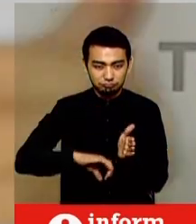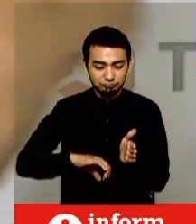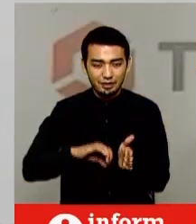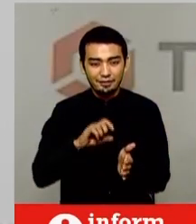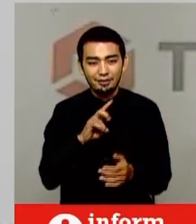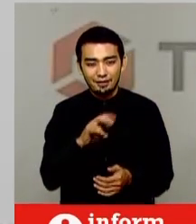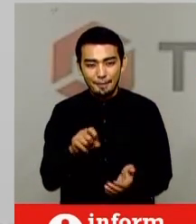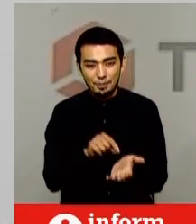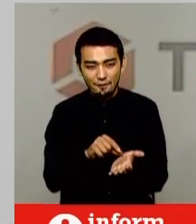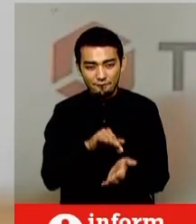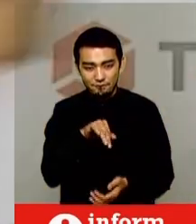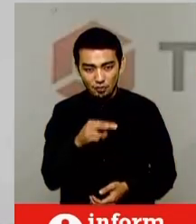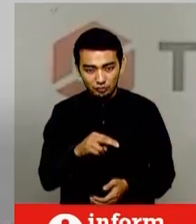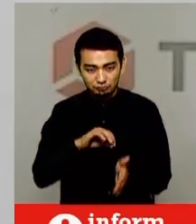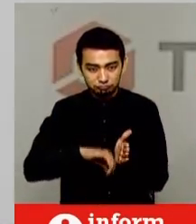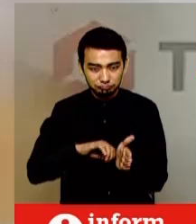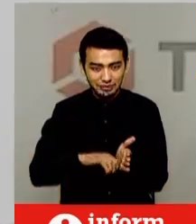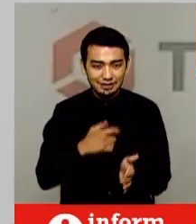отчисляете на пенсионный фонд,